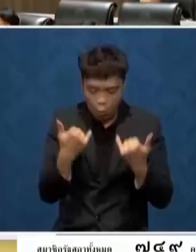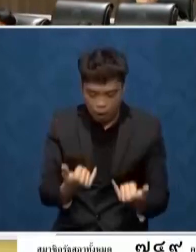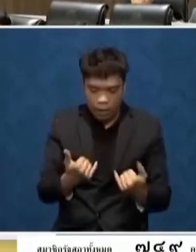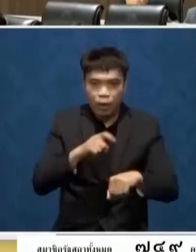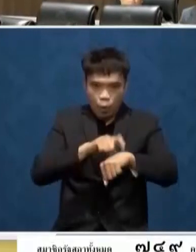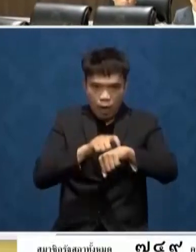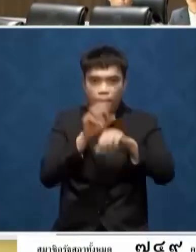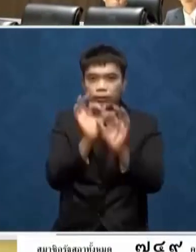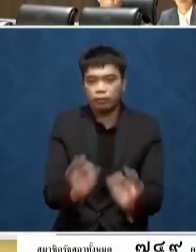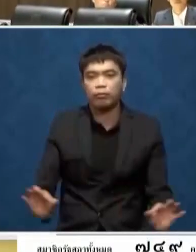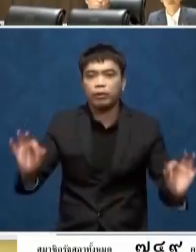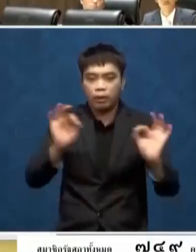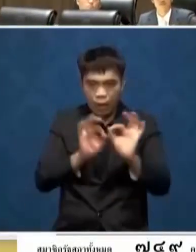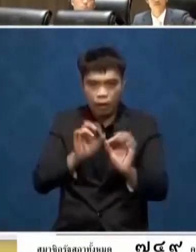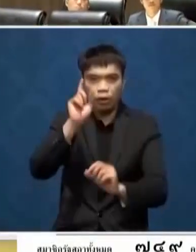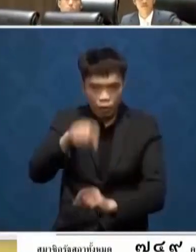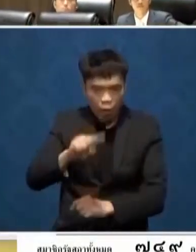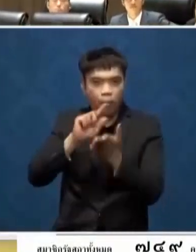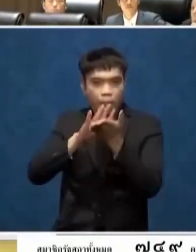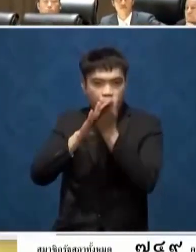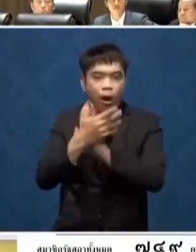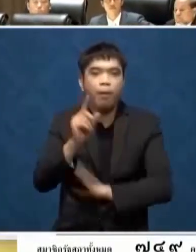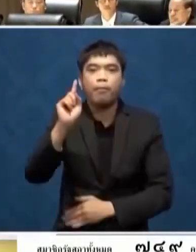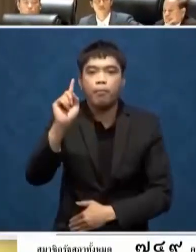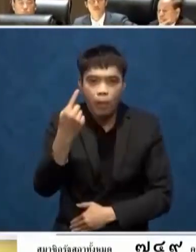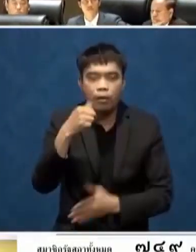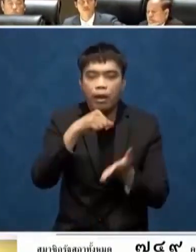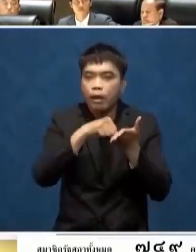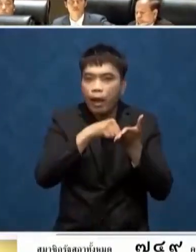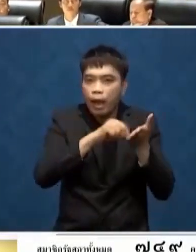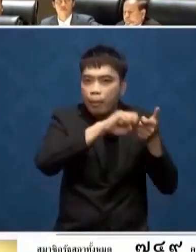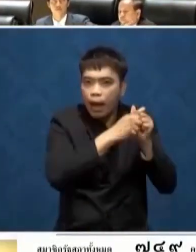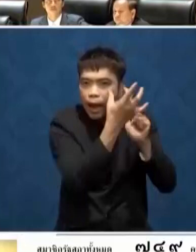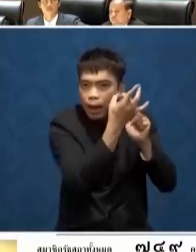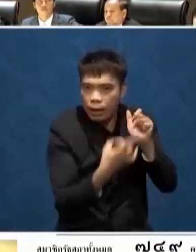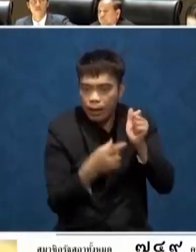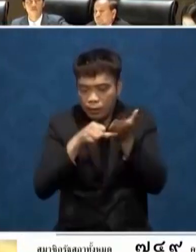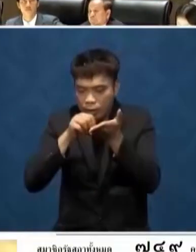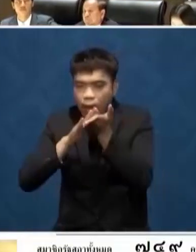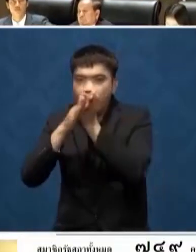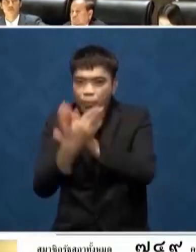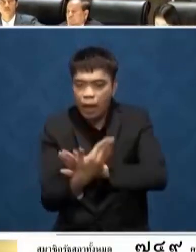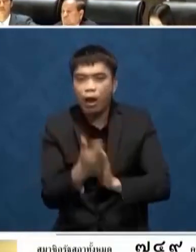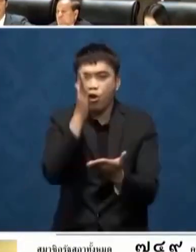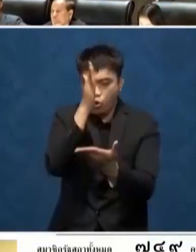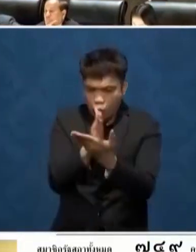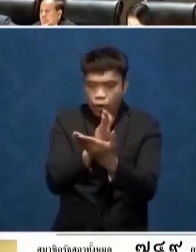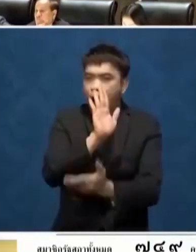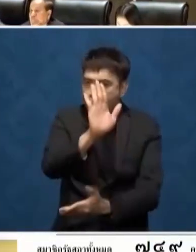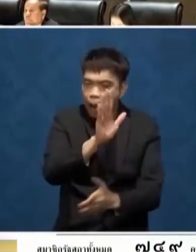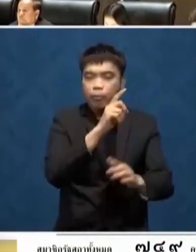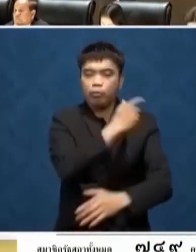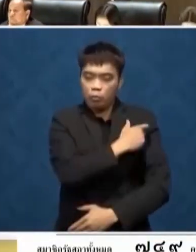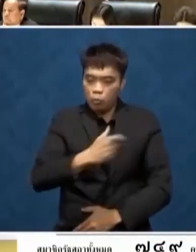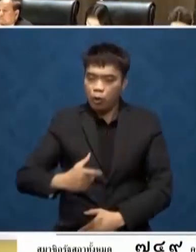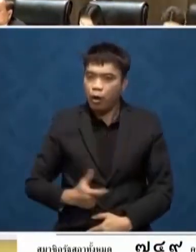กับปัญหาใหม่อย่างมีวุฒิภาวะแก้ปัญหาที่ต้นตอด้วยการยุติการนำสถาบันพระมหากษัตริย์มาเป็นประเด็นการ